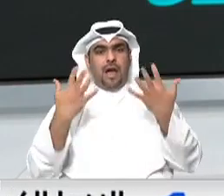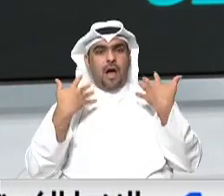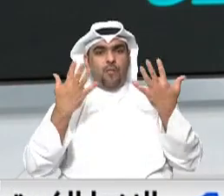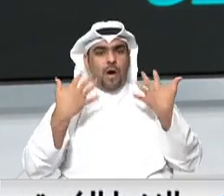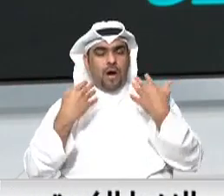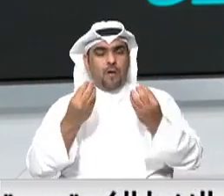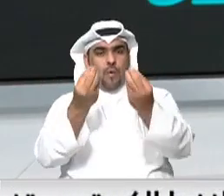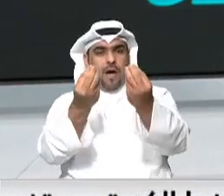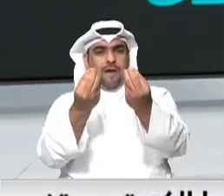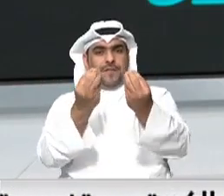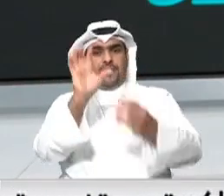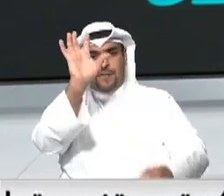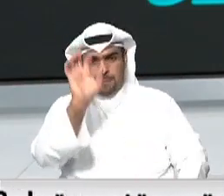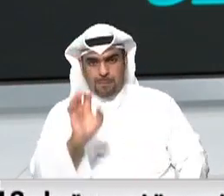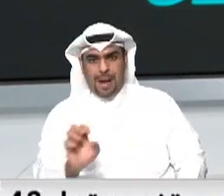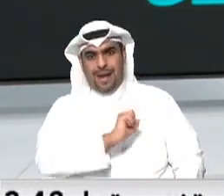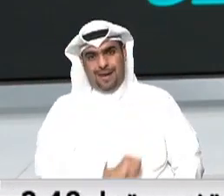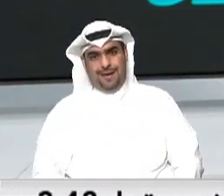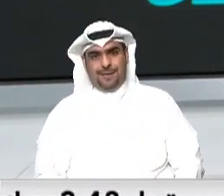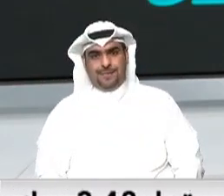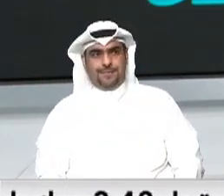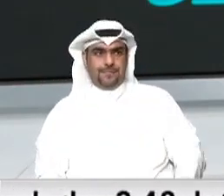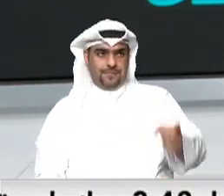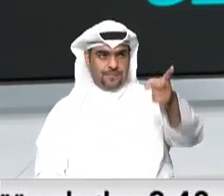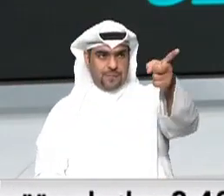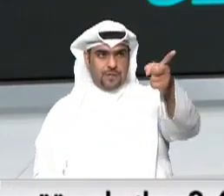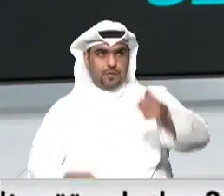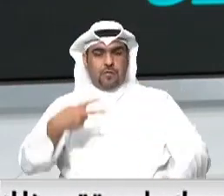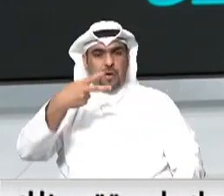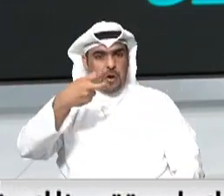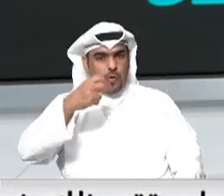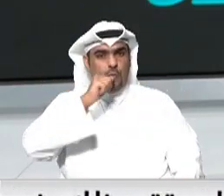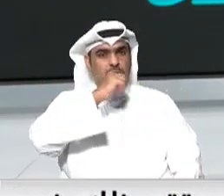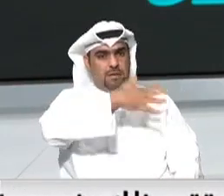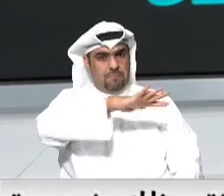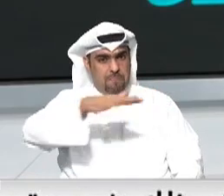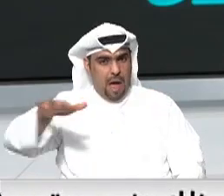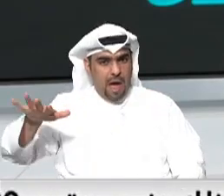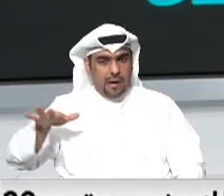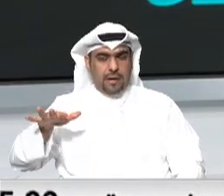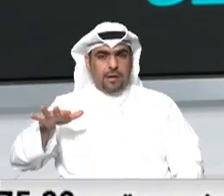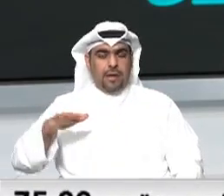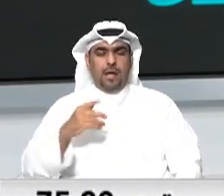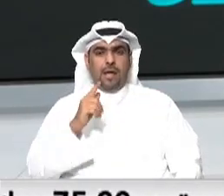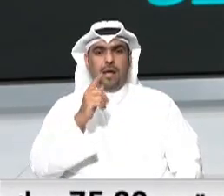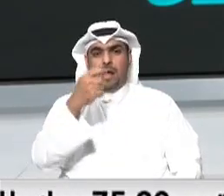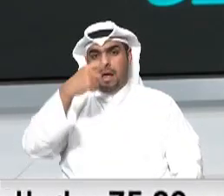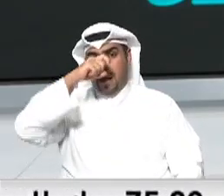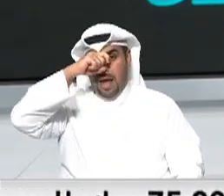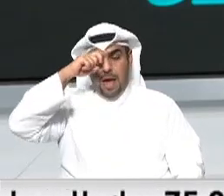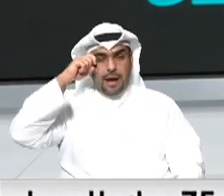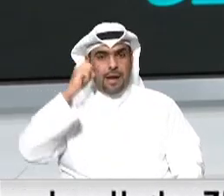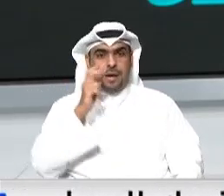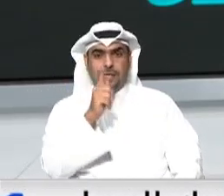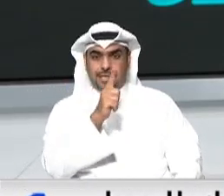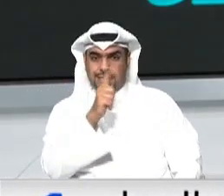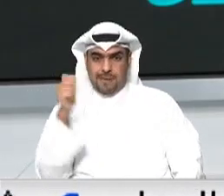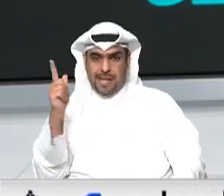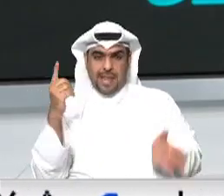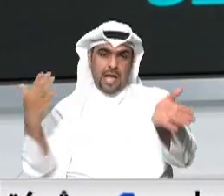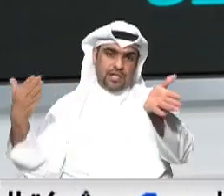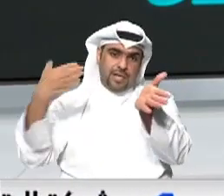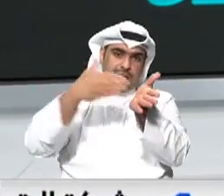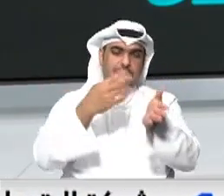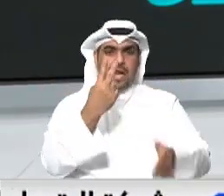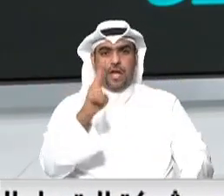كيلومتر في الساعه مناطق الوسطى الساحليه متفاوته ما بين 17 الى 20 درجه مئويه بعض